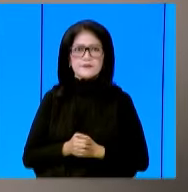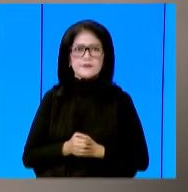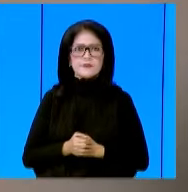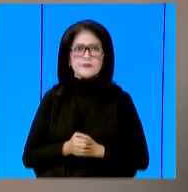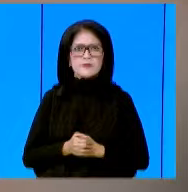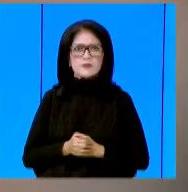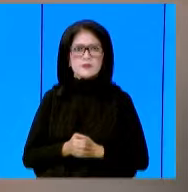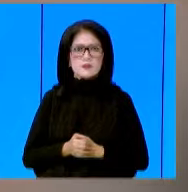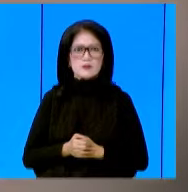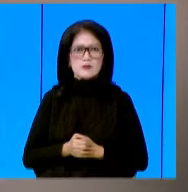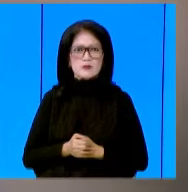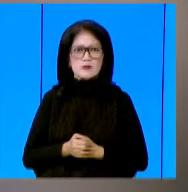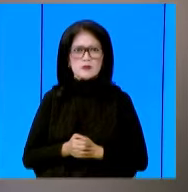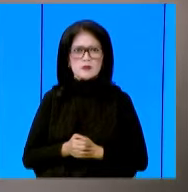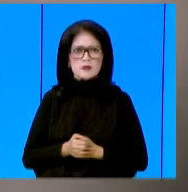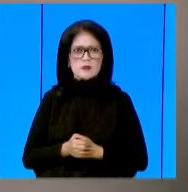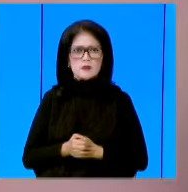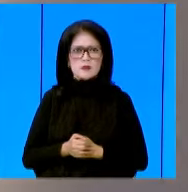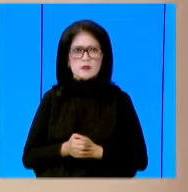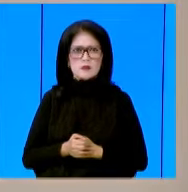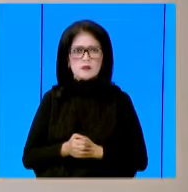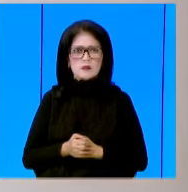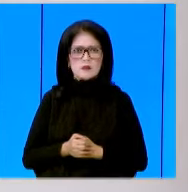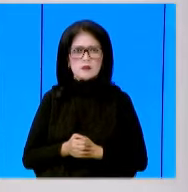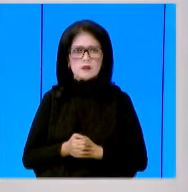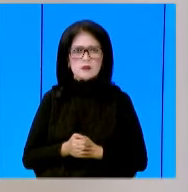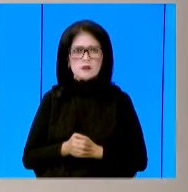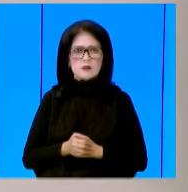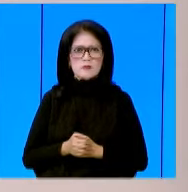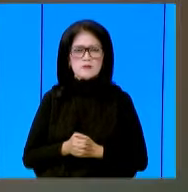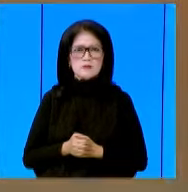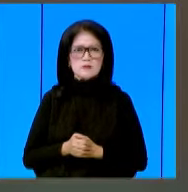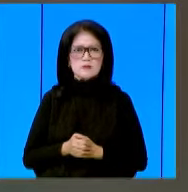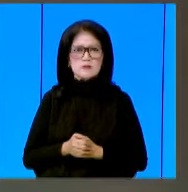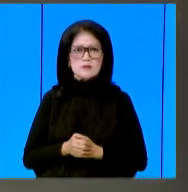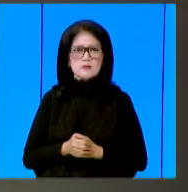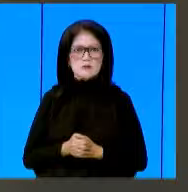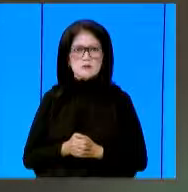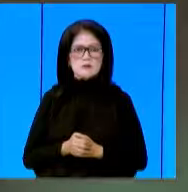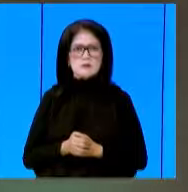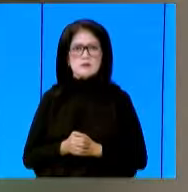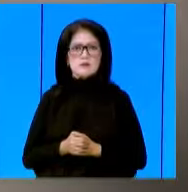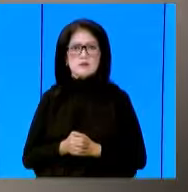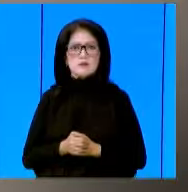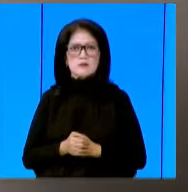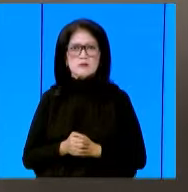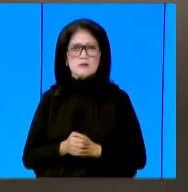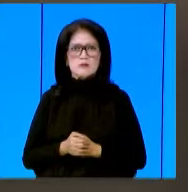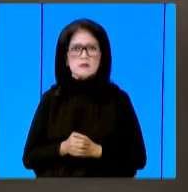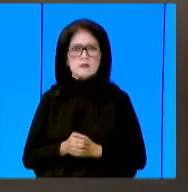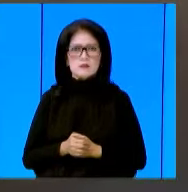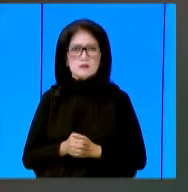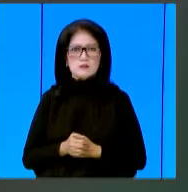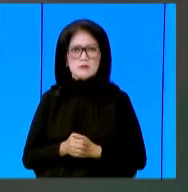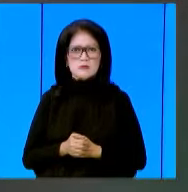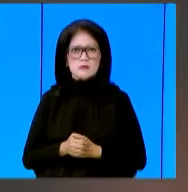Oh, it's me, Ponco Iskandar, P-O-N-C-O, and this is my rumah Tapera. Welcome to my crib. Let's go, come